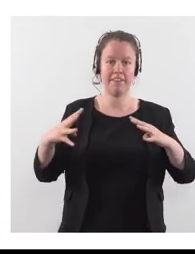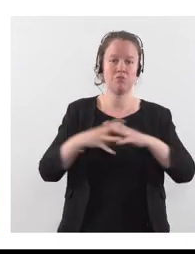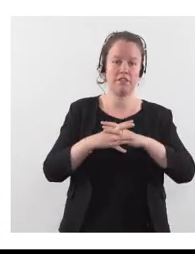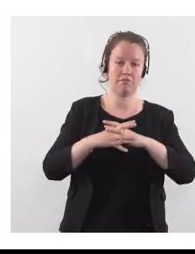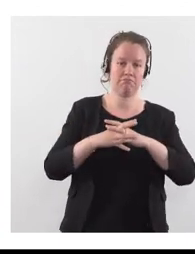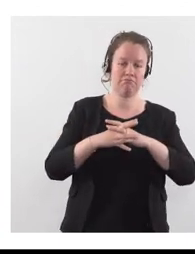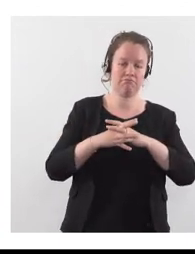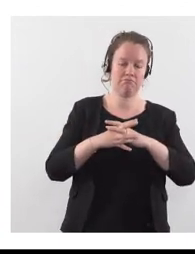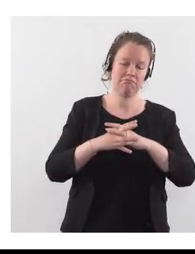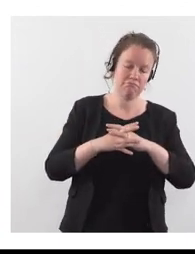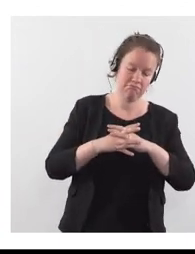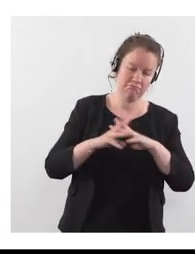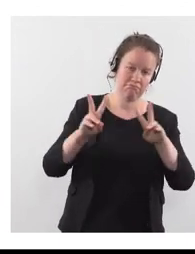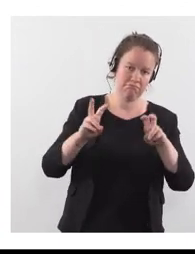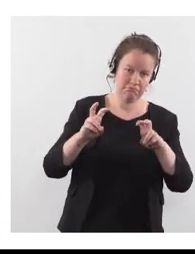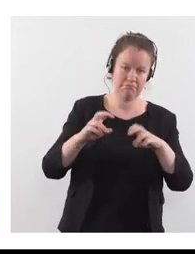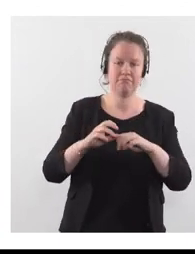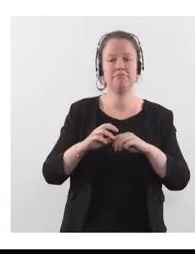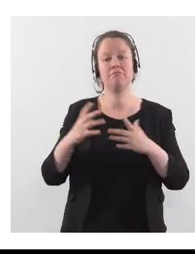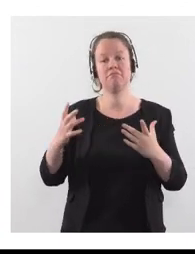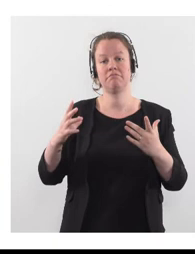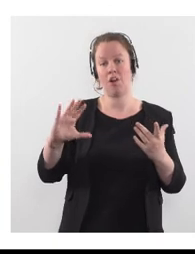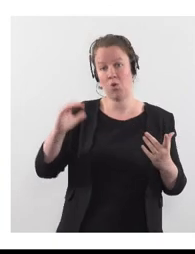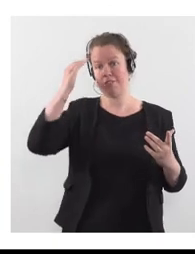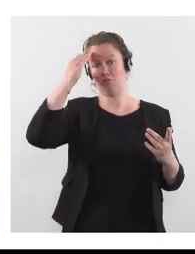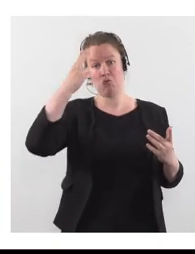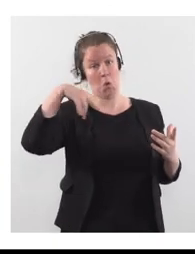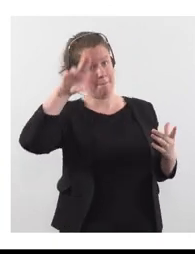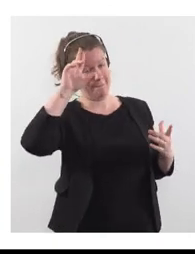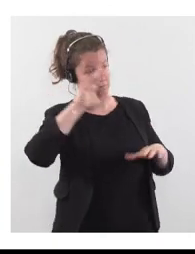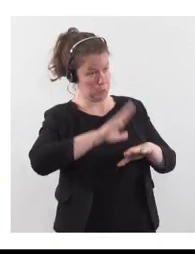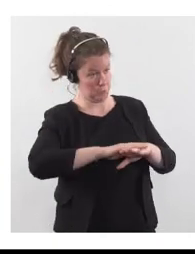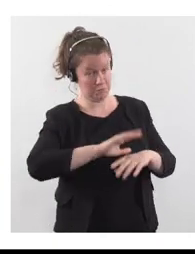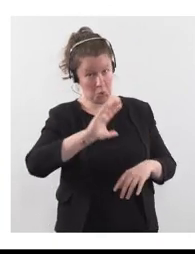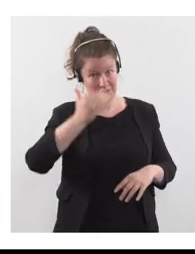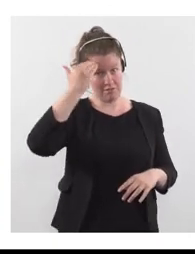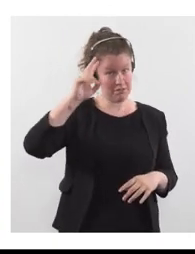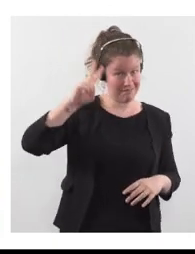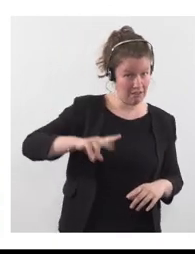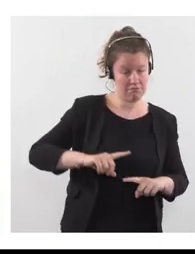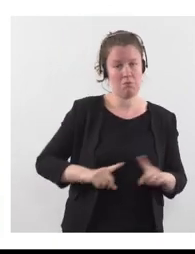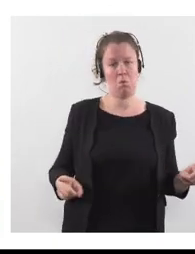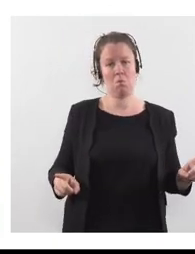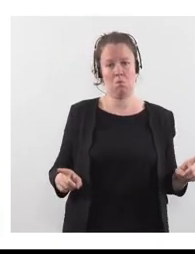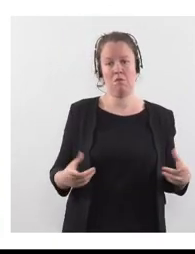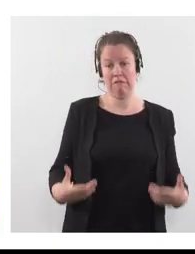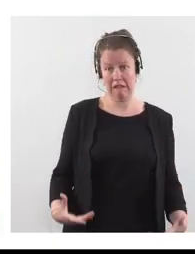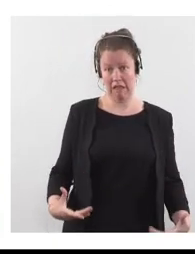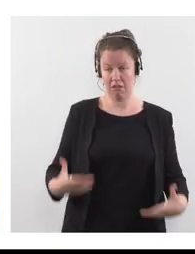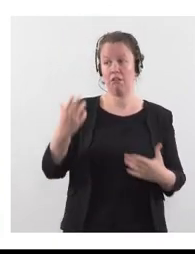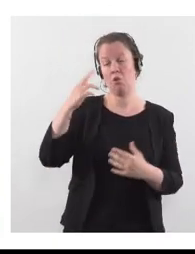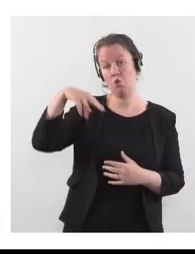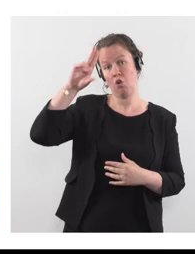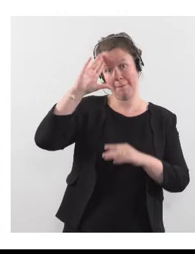voudrais dire que ce n'est pas le cas à l'heure actuelle. Il n'y a que six faits qui sont reconnus dans ce